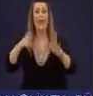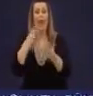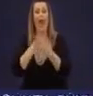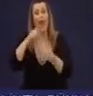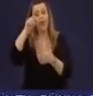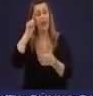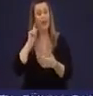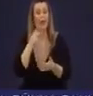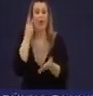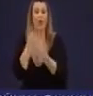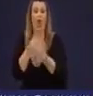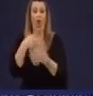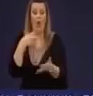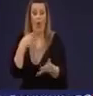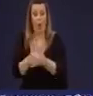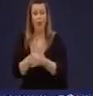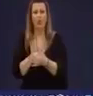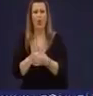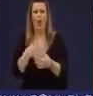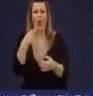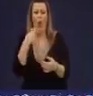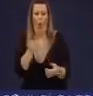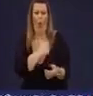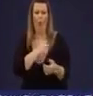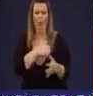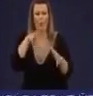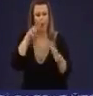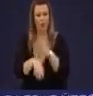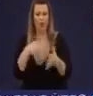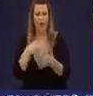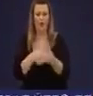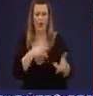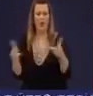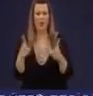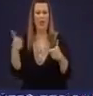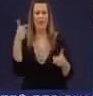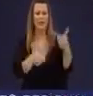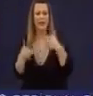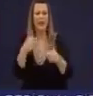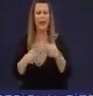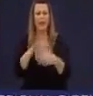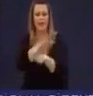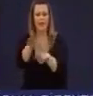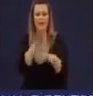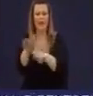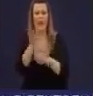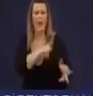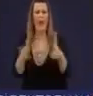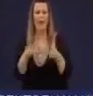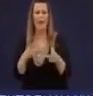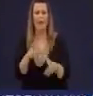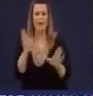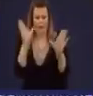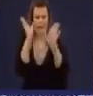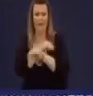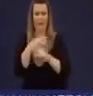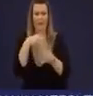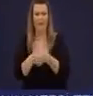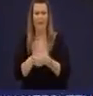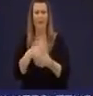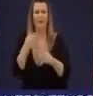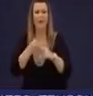Azərbaycan öz ordusunu ölkəmizdə özü də yerli mütəxəssislər tərəfindən hazırlanan silahlarla təmin etməyə qadirdir. Hətta ölkəmizdə istehsal